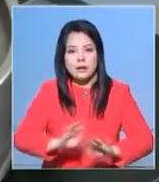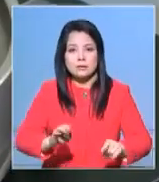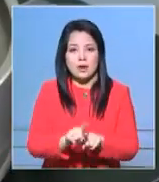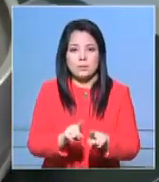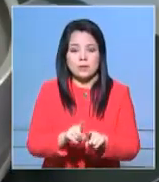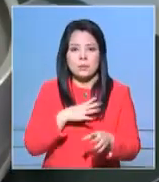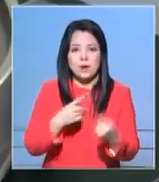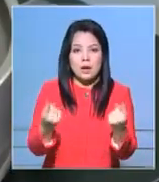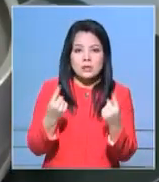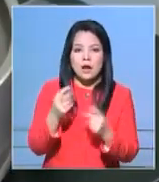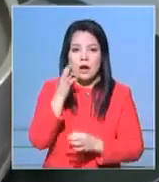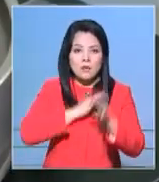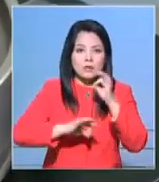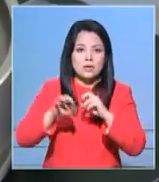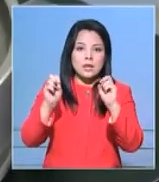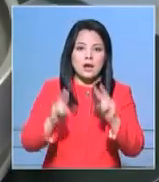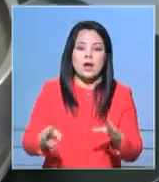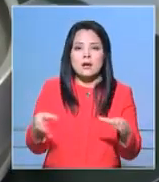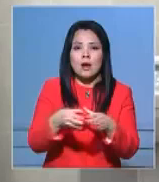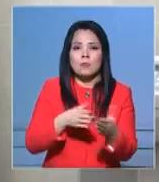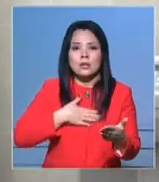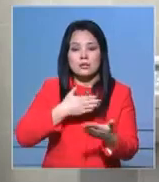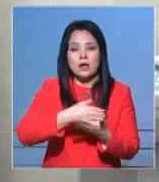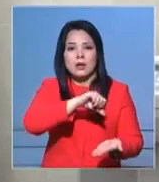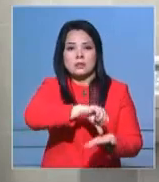ірі фармацевтикалық компаниялары